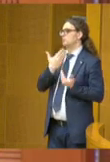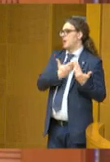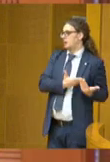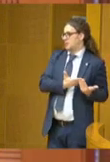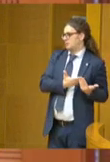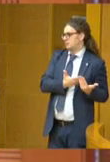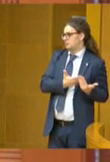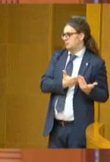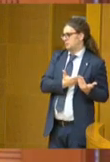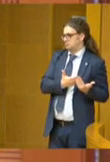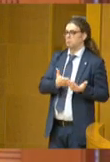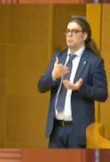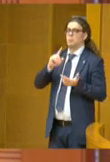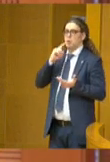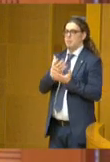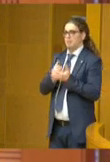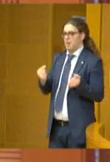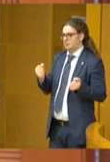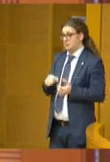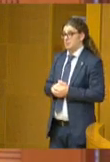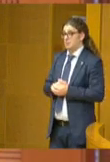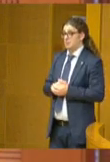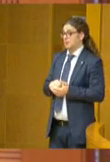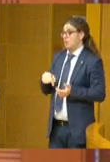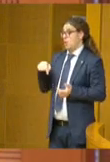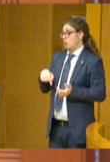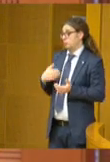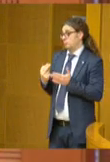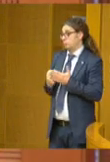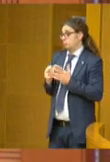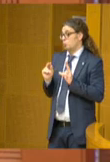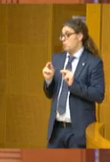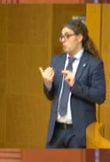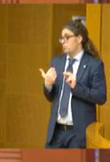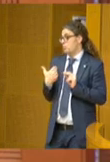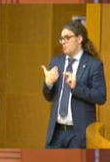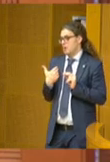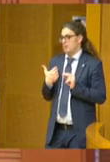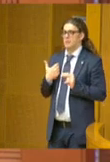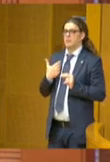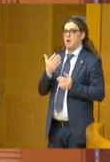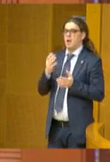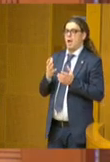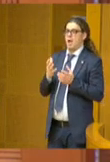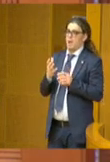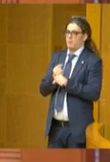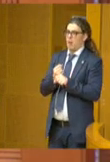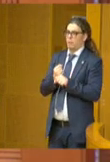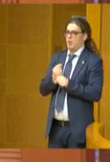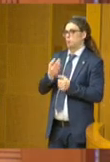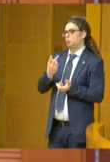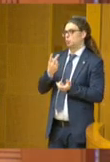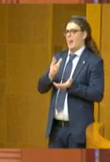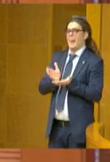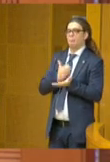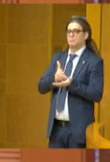bambini sordi, segnanti, oralisti e bambini udenti convivono appunto nell'apprendimento e della realtà di Via